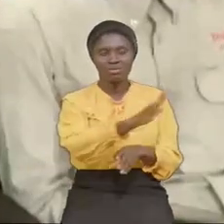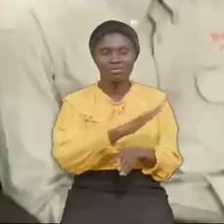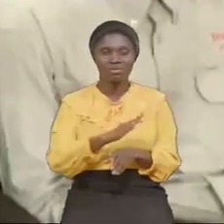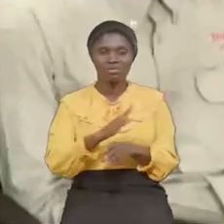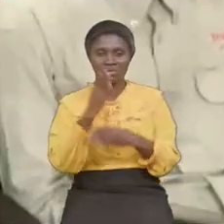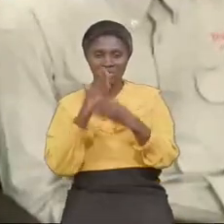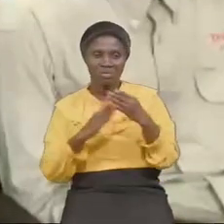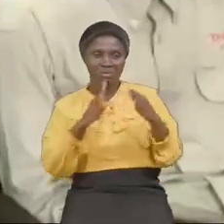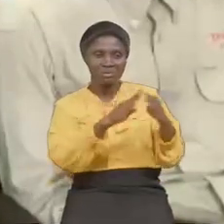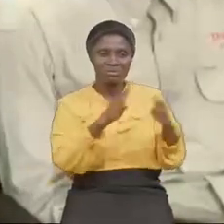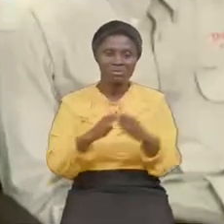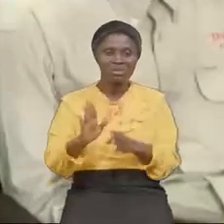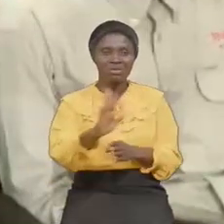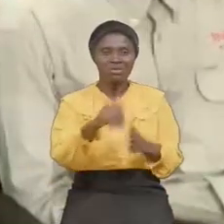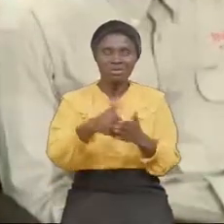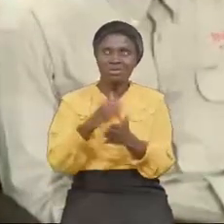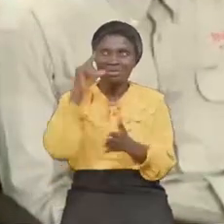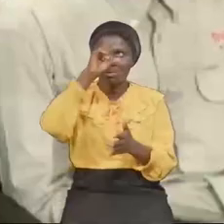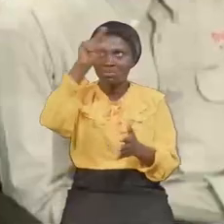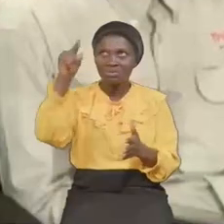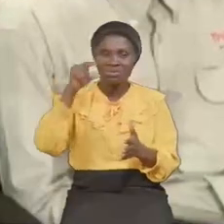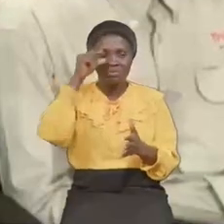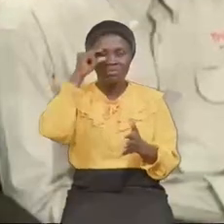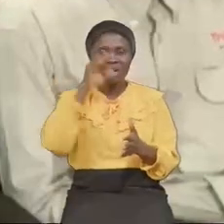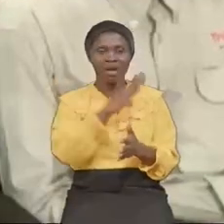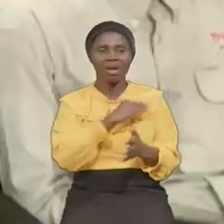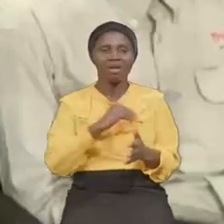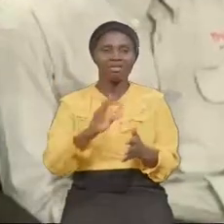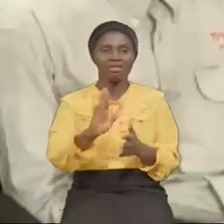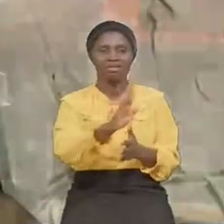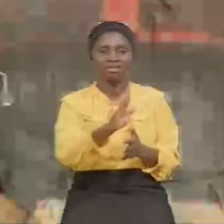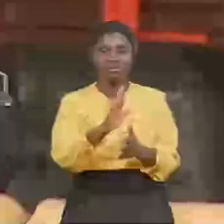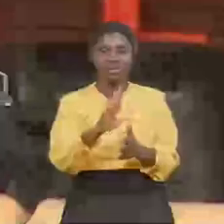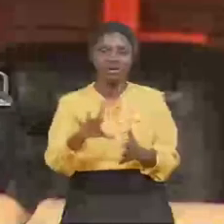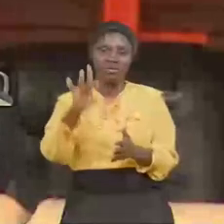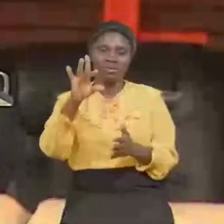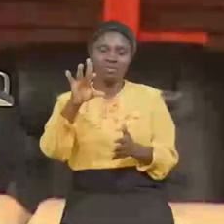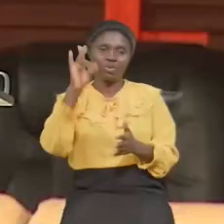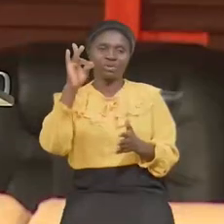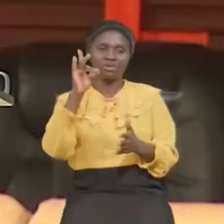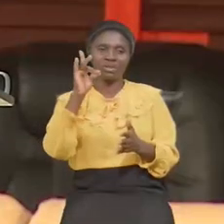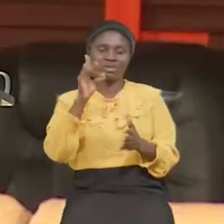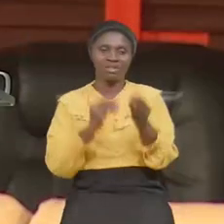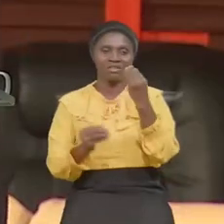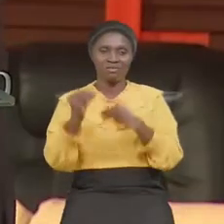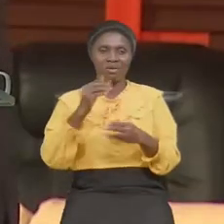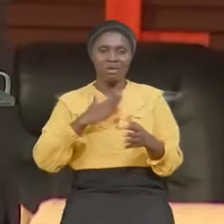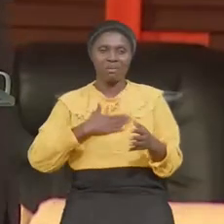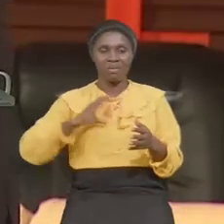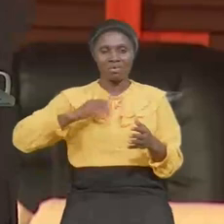lunes, mon âme rêve vos nouvelles lunes et vos fêtes. Elles me sont à charge et je suis lasse de